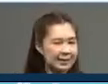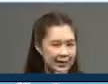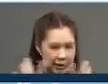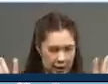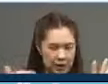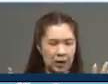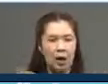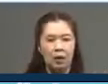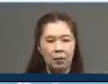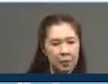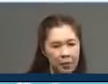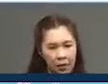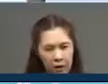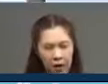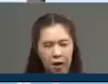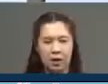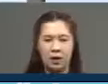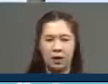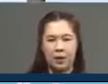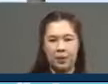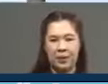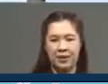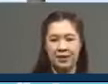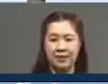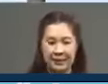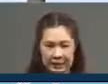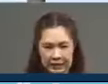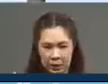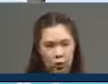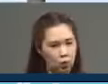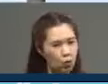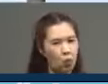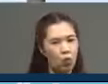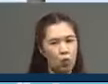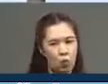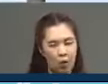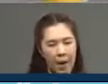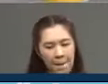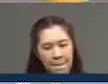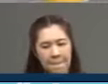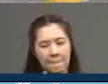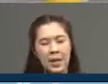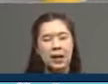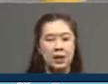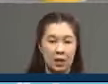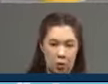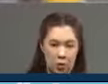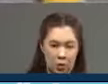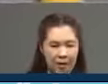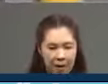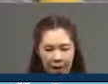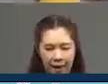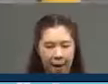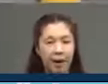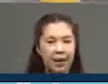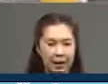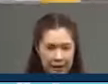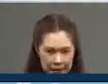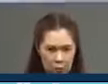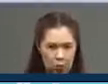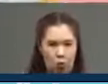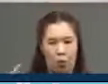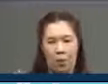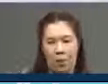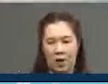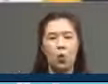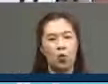คีกับผู้นำเขตเศรษฐกิจต่างๆเพื่อผลักดันความร่วมมือระหว่างกันเช่นการพบหารือทวิภาคีกับประธานาธิบ